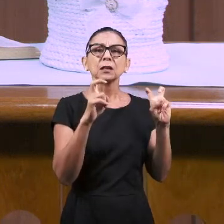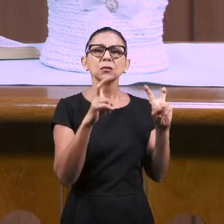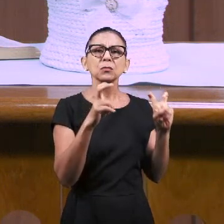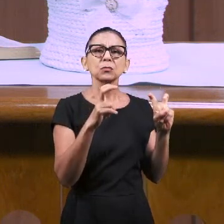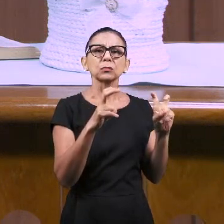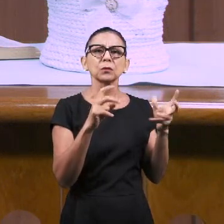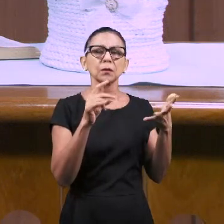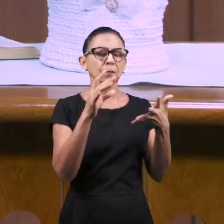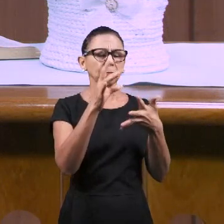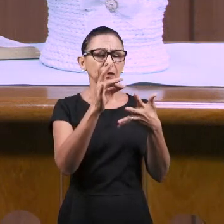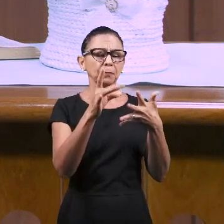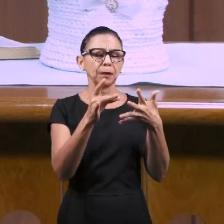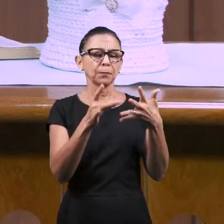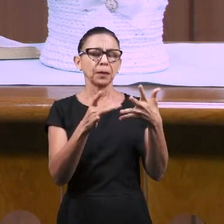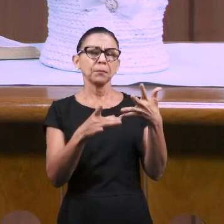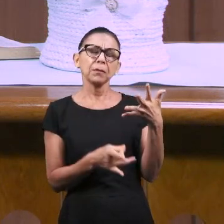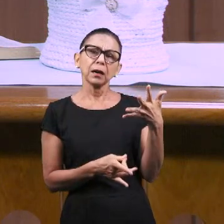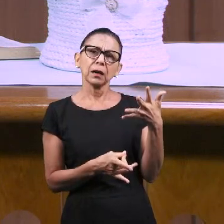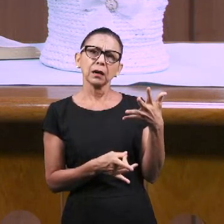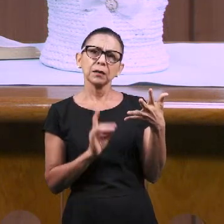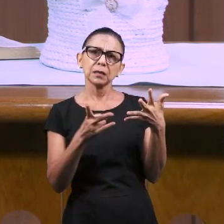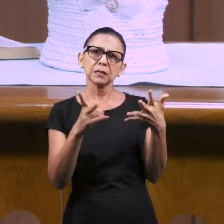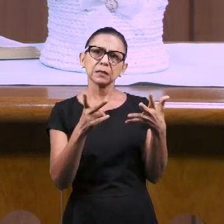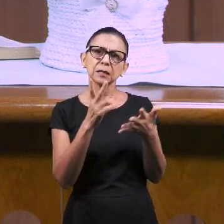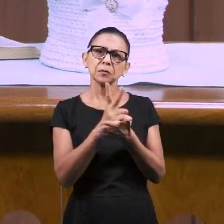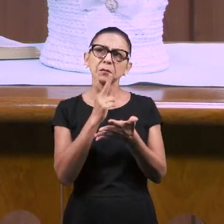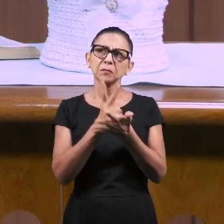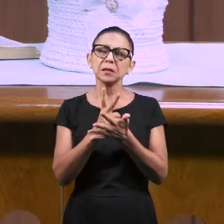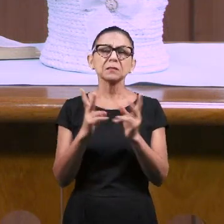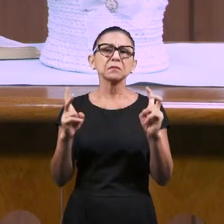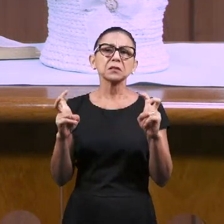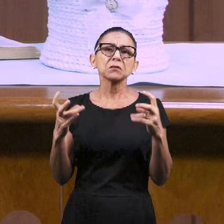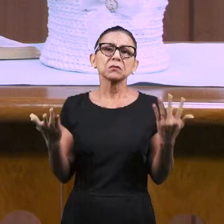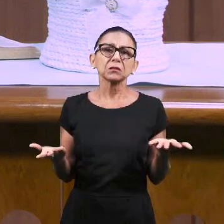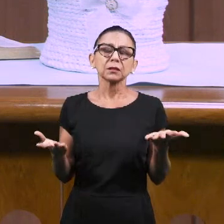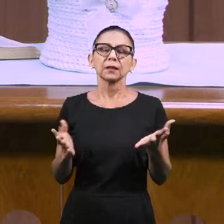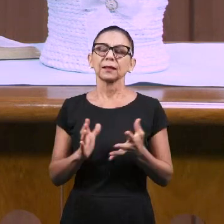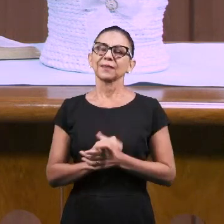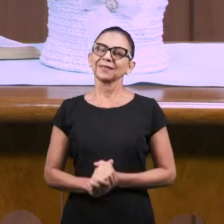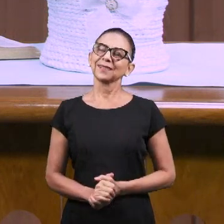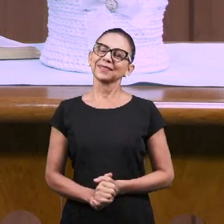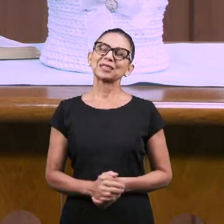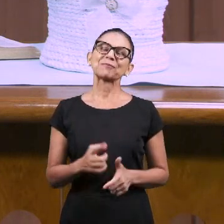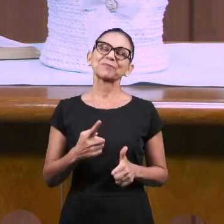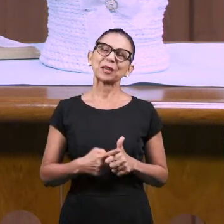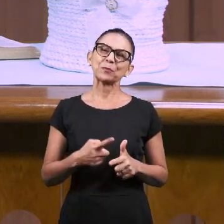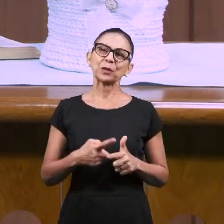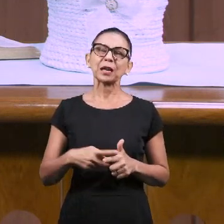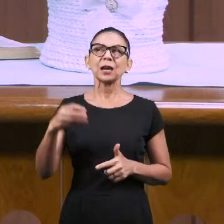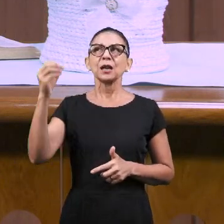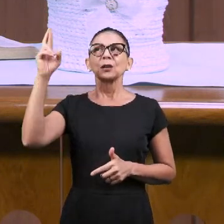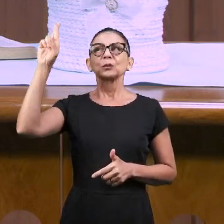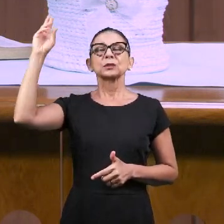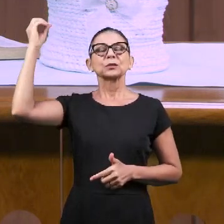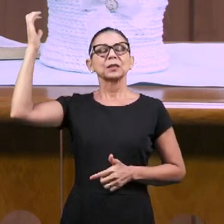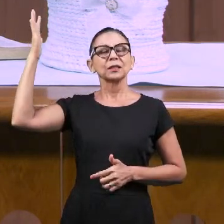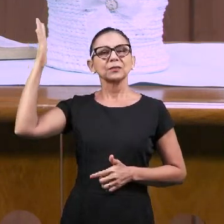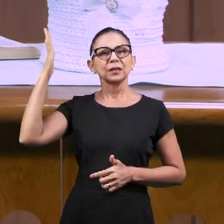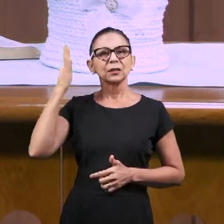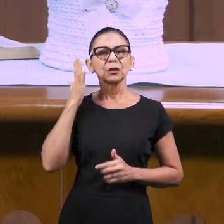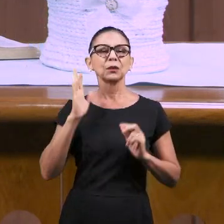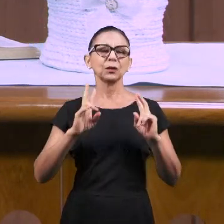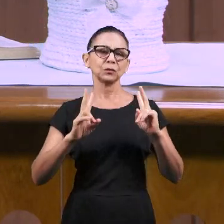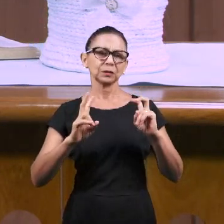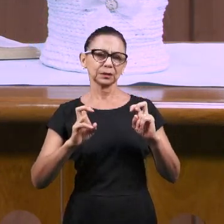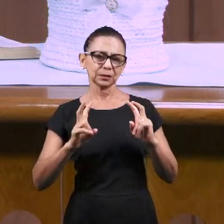frères, ce qu'on parle ici vient par révélation. C'est une orientation du Seigneur. À la fin de l'année, le Seigneur a dit, prêchez sur cela,